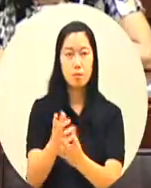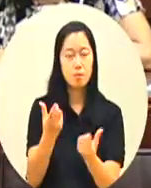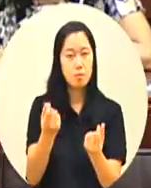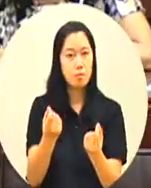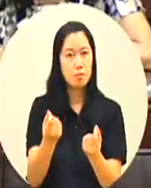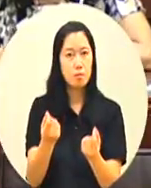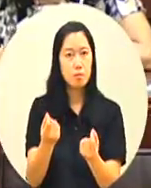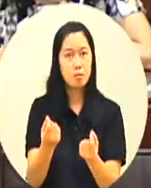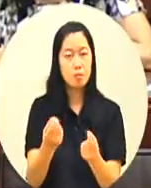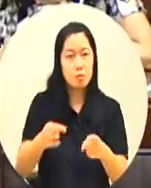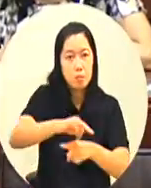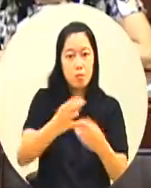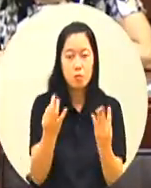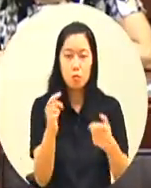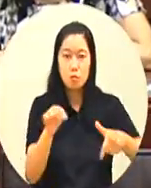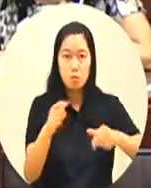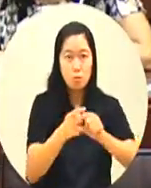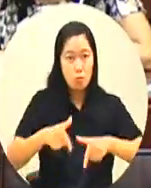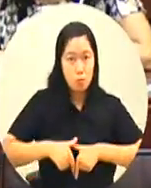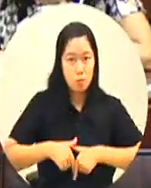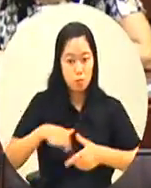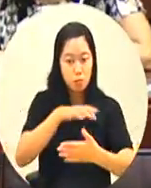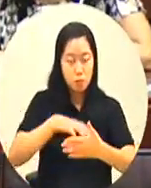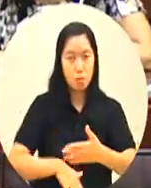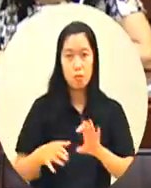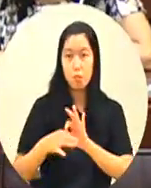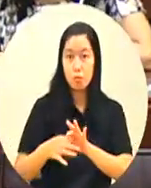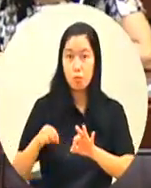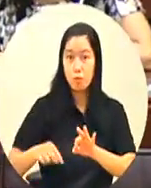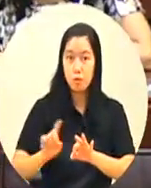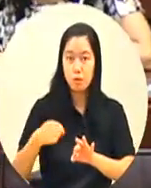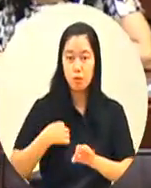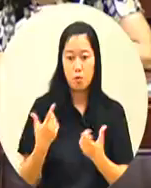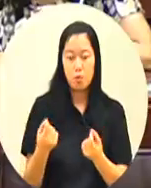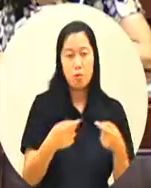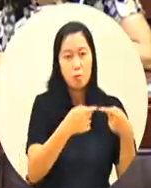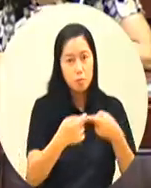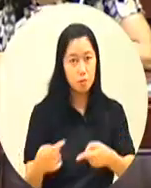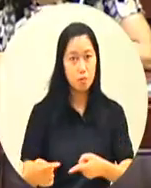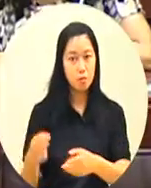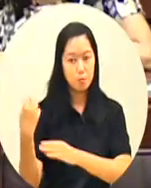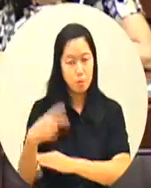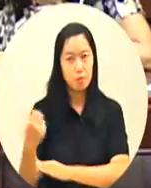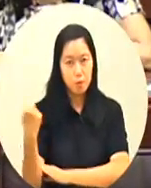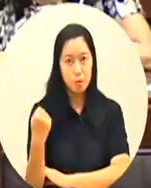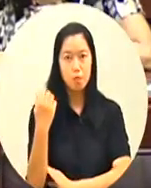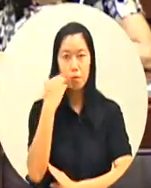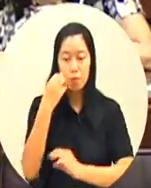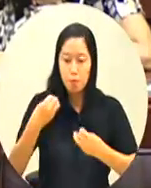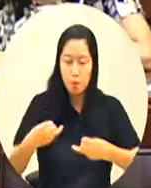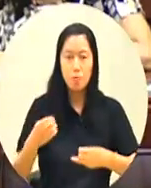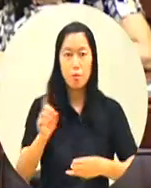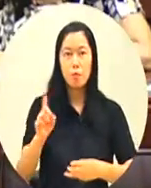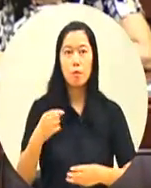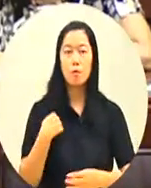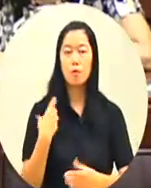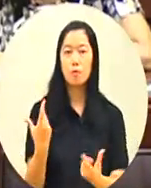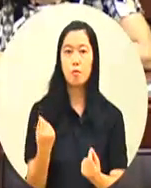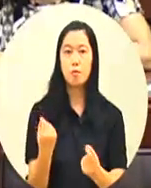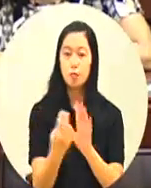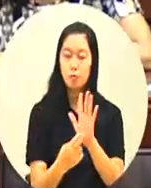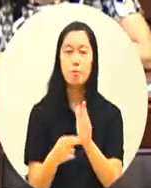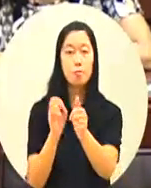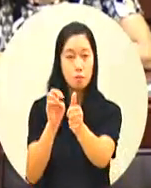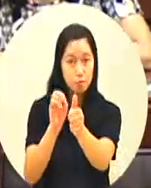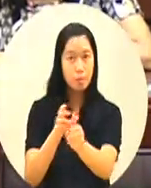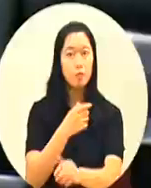创新中心的时候，其实里面有一个很重要的一环，就是这一环，我们会继续来努力。那如果有一些成绩，也会跟议员做说明。